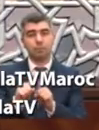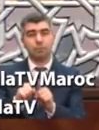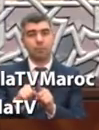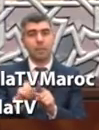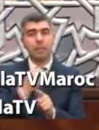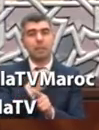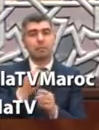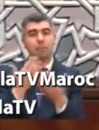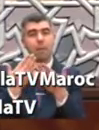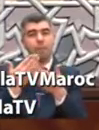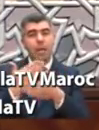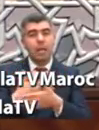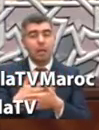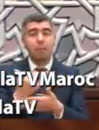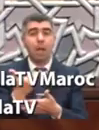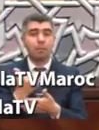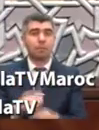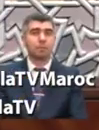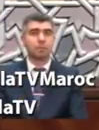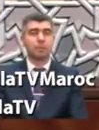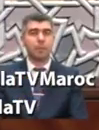بالمغرب. تفضل سيد النائب.